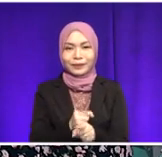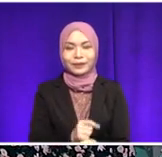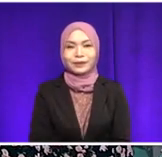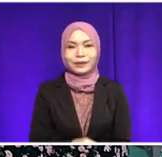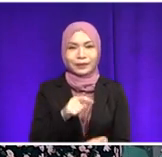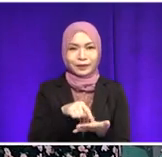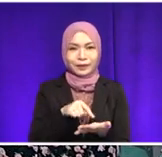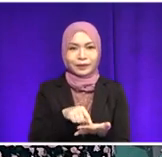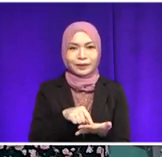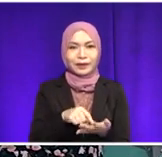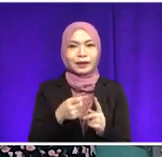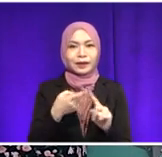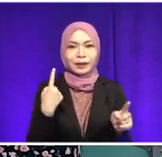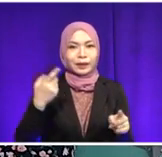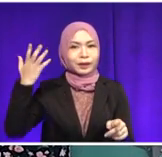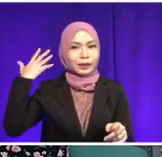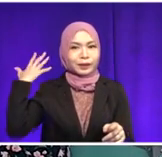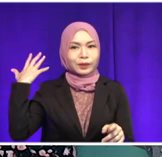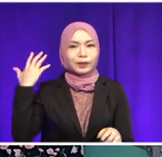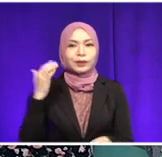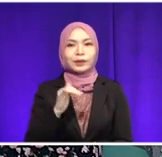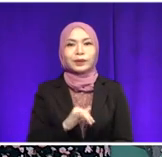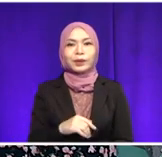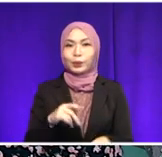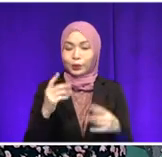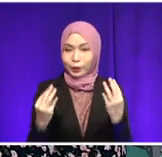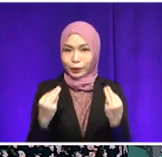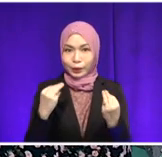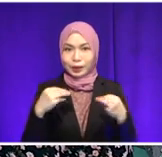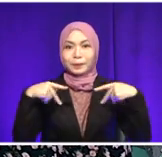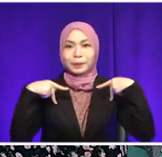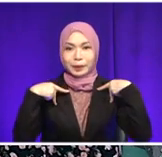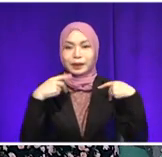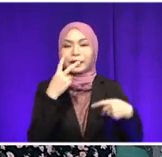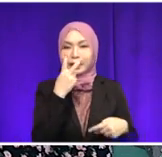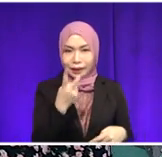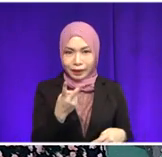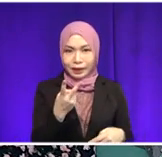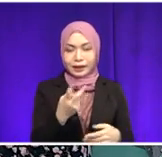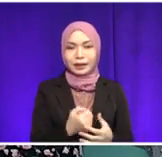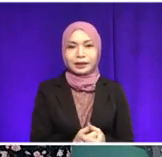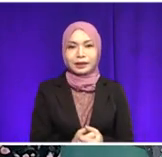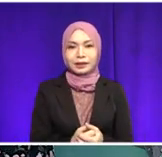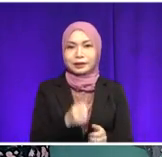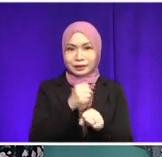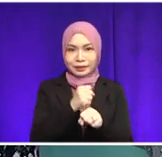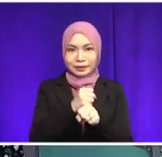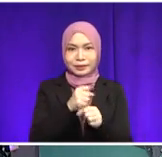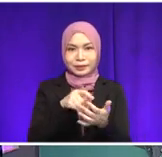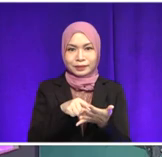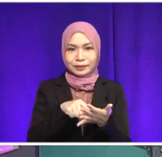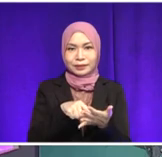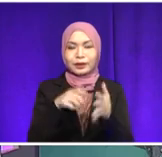melihat persekitaran event untuk menjahitkan sesuatu idea kita perlu seorang yang boleh membuat